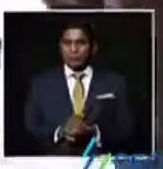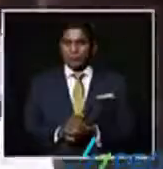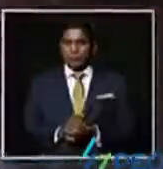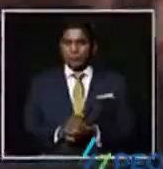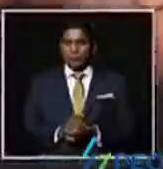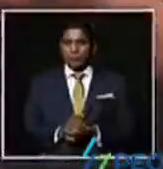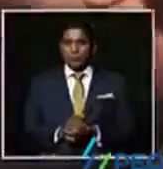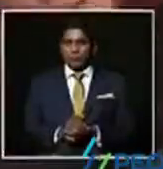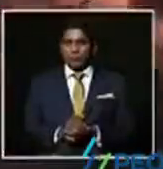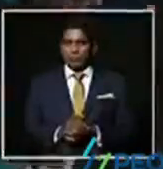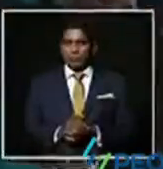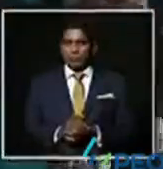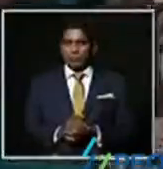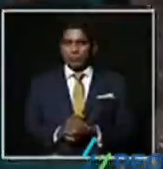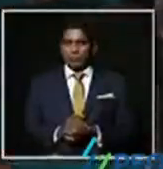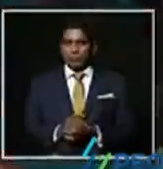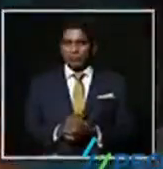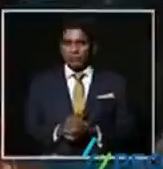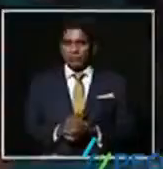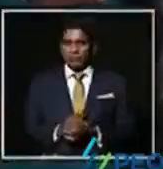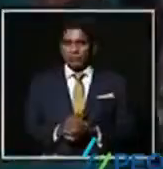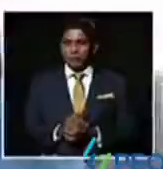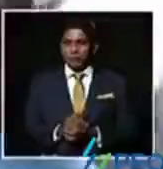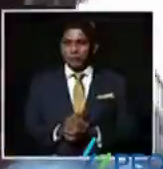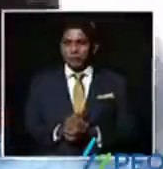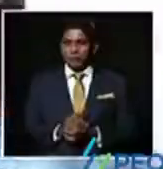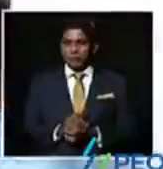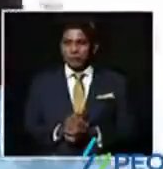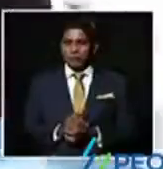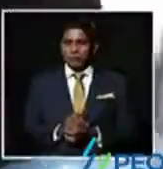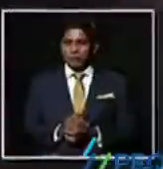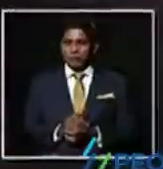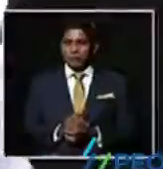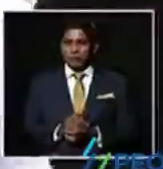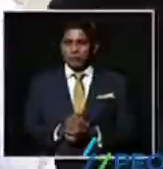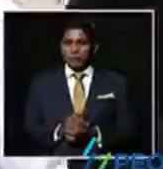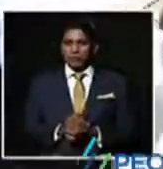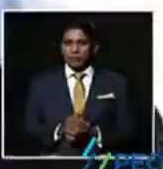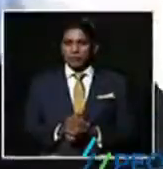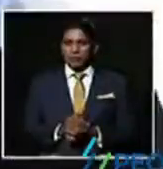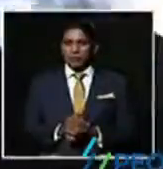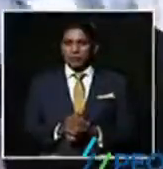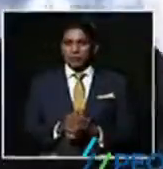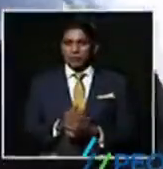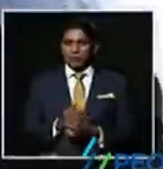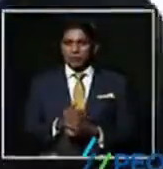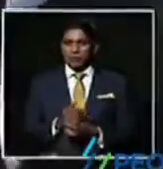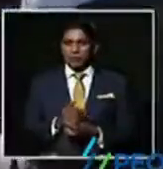මන්ත්‍රීවරු